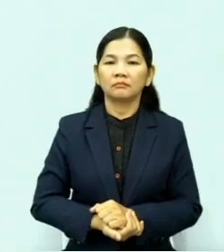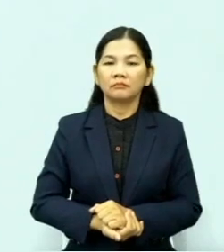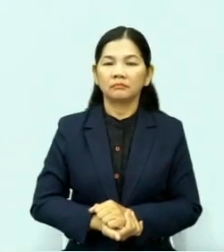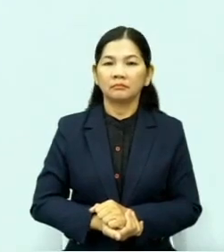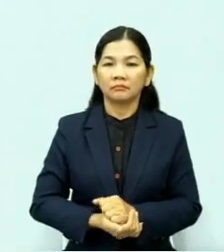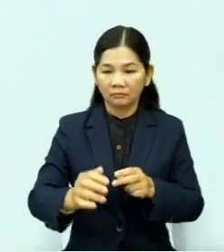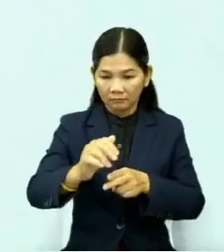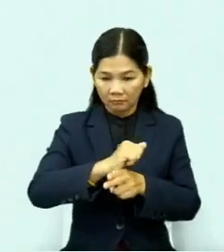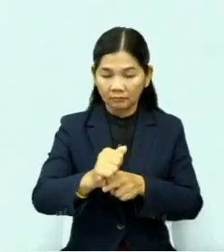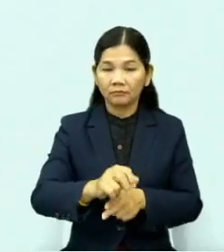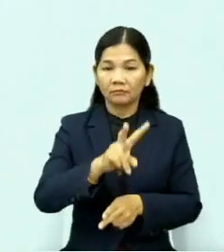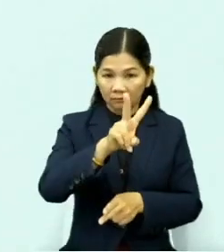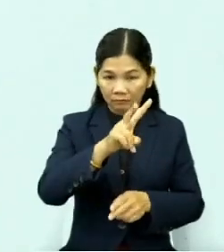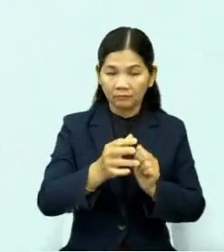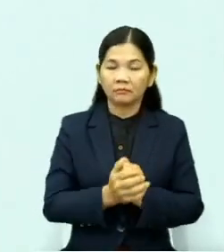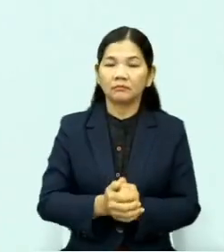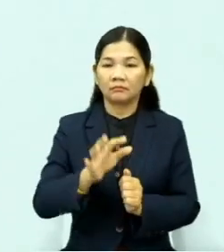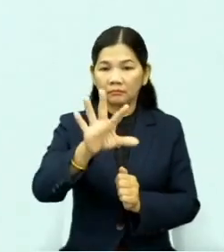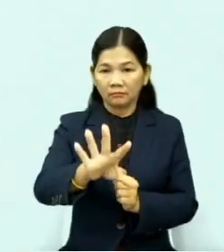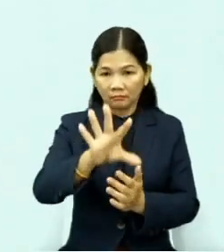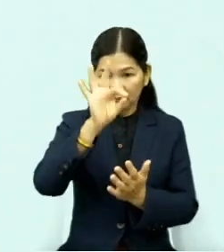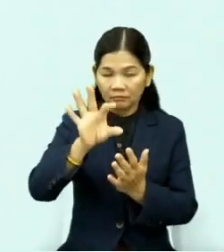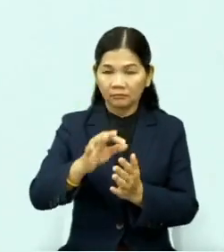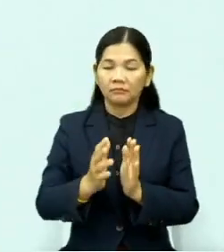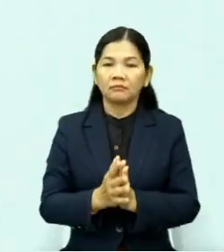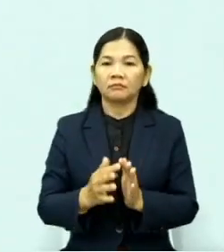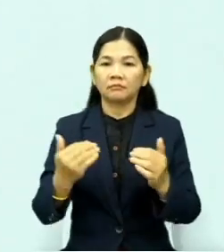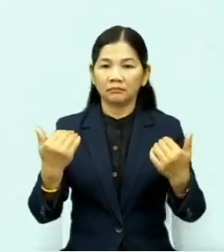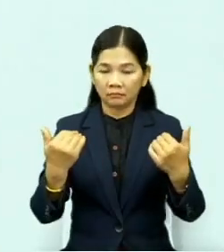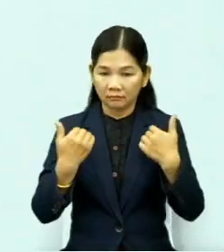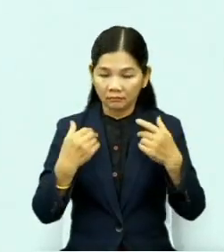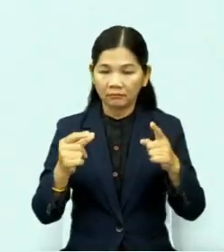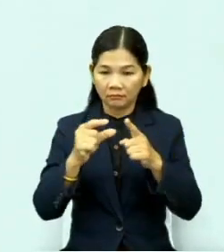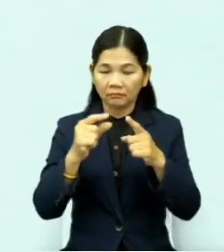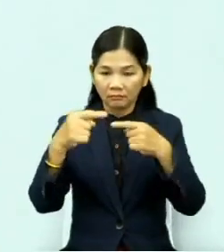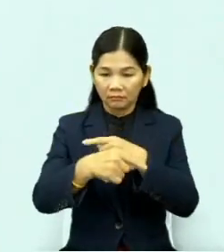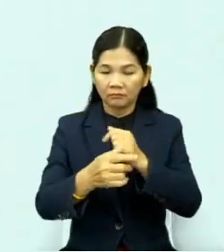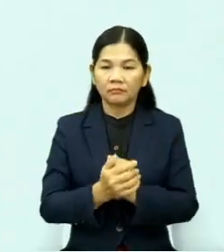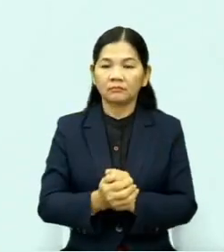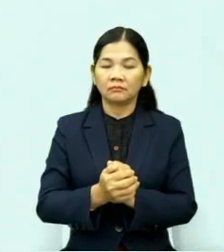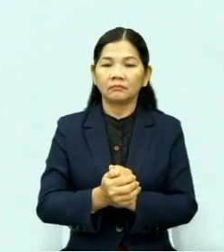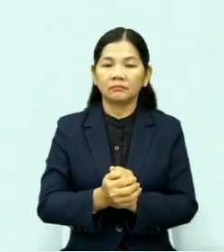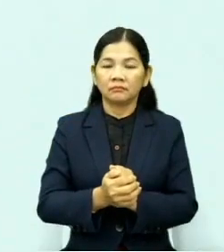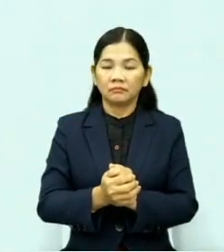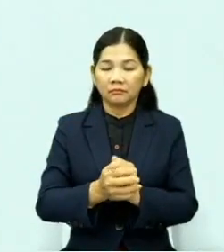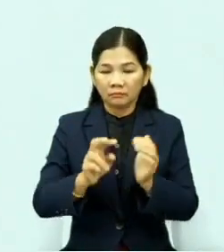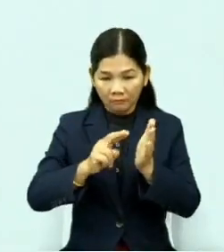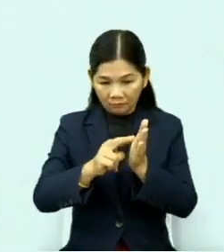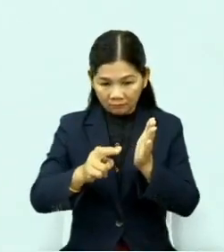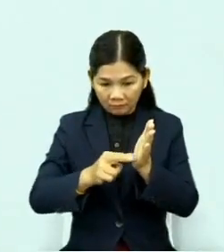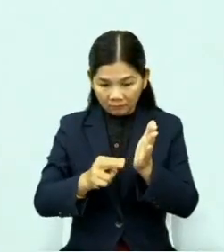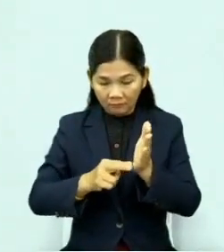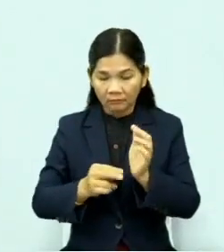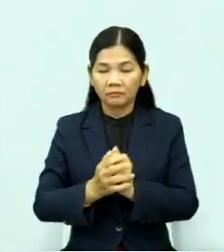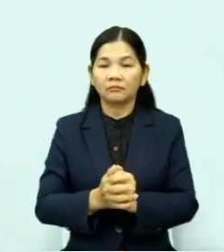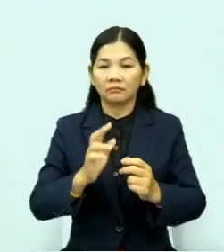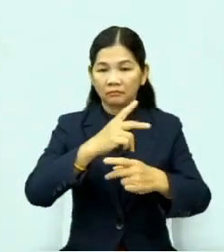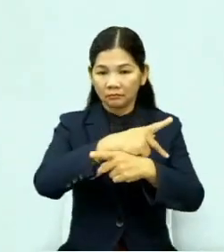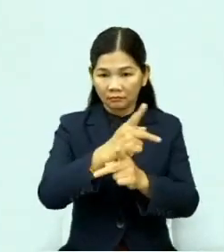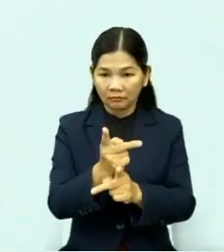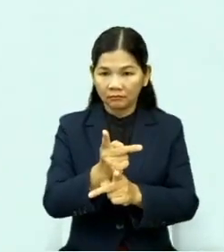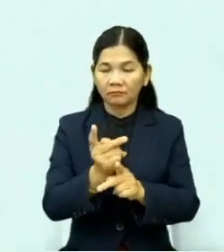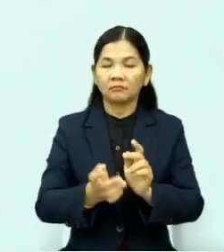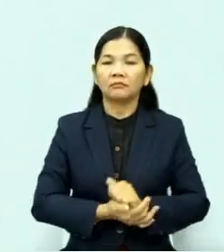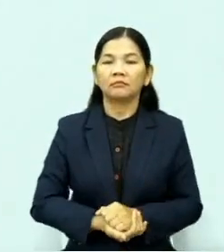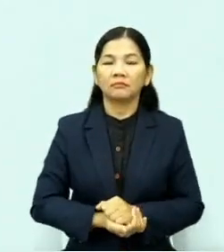លំហាត់ទី2ចូលស្រង់វេវចនសព្ទពីក្នុងអត្ថបទនិងពាក្យផលិត